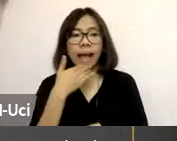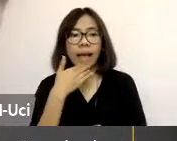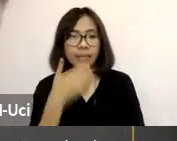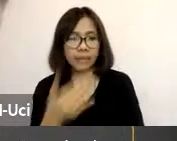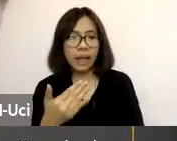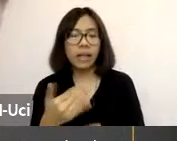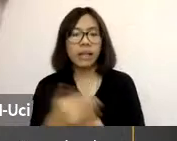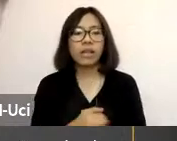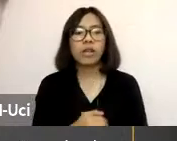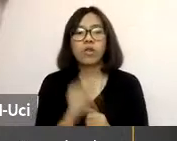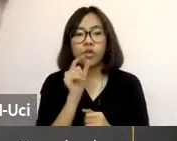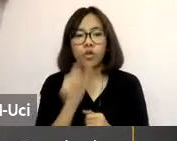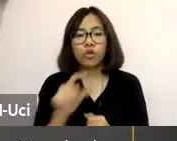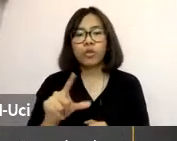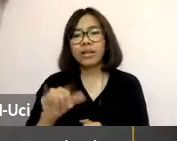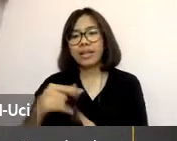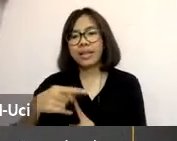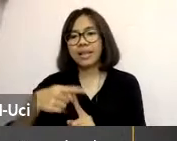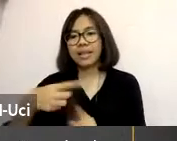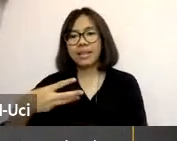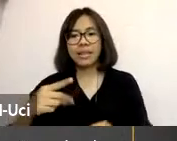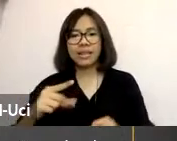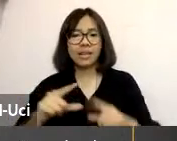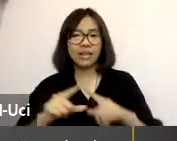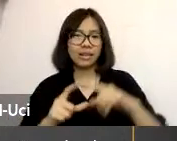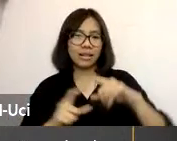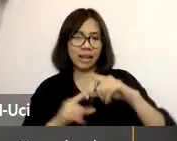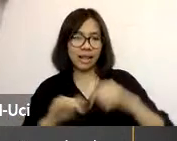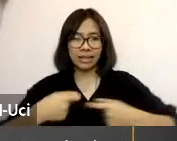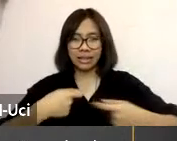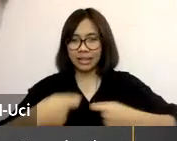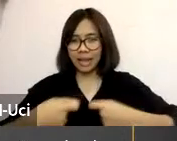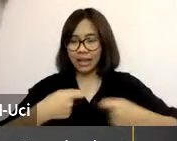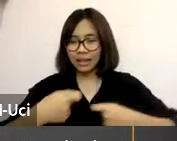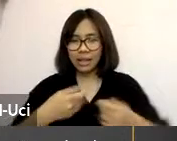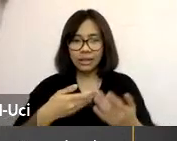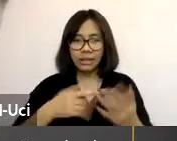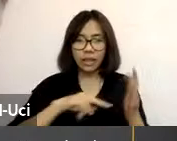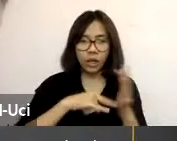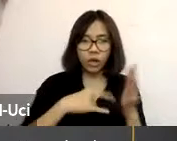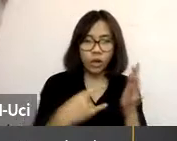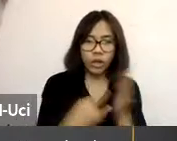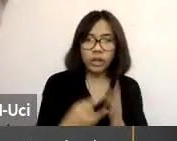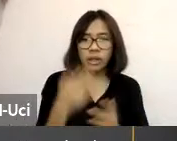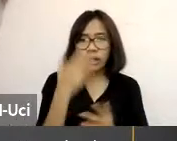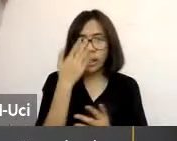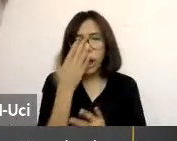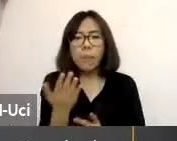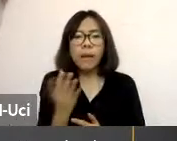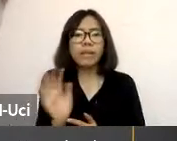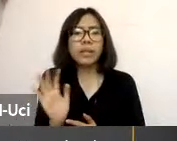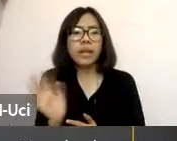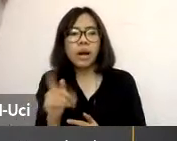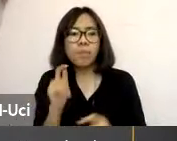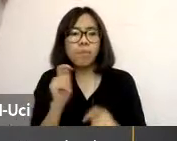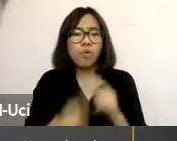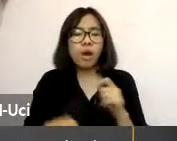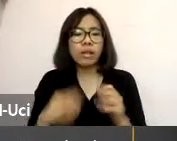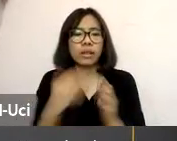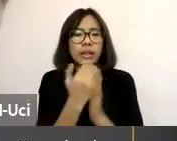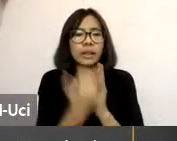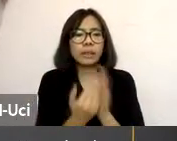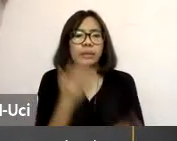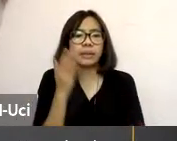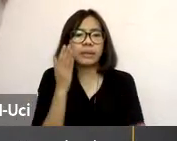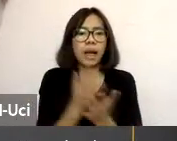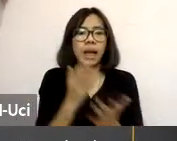untuk ekstraksi transaksi digital Kenapa tidak dibuat sebuah kebijakan yang bisa membuat sistem di sebuah marketpress autopen about